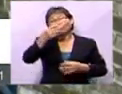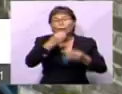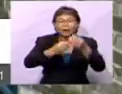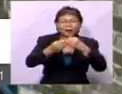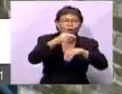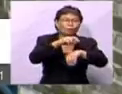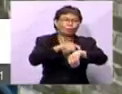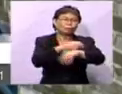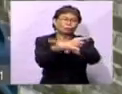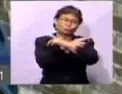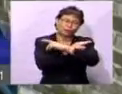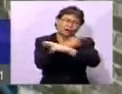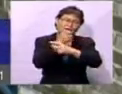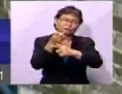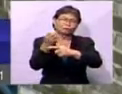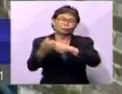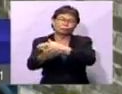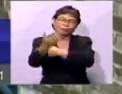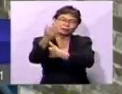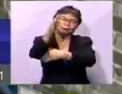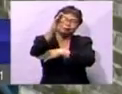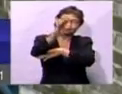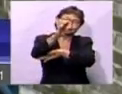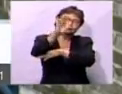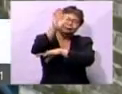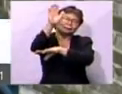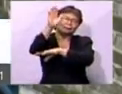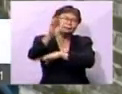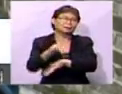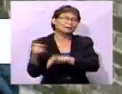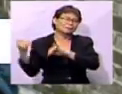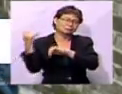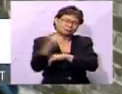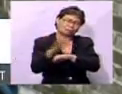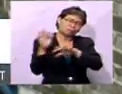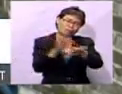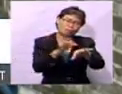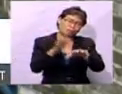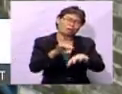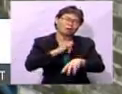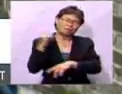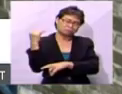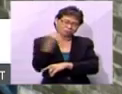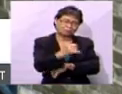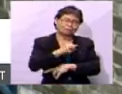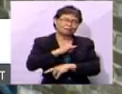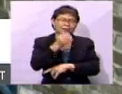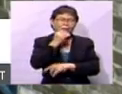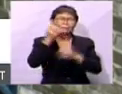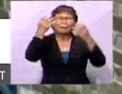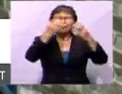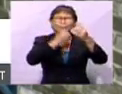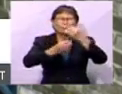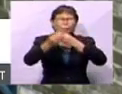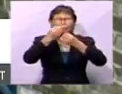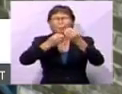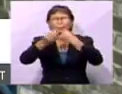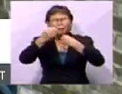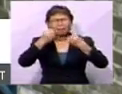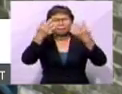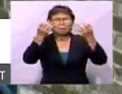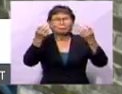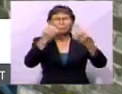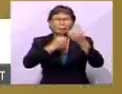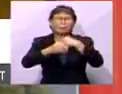waktu rehat ke pagi ke petang, tengah hari. Okay? Dan di sini terdapat banyak makanan yang